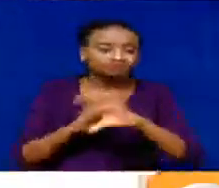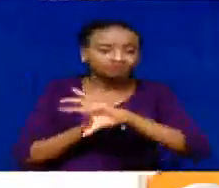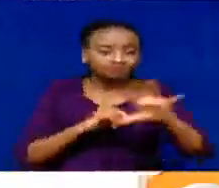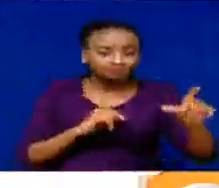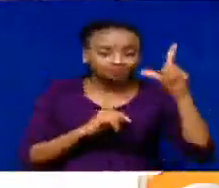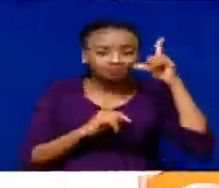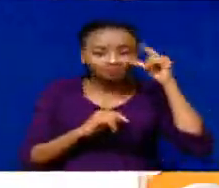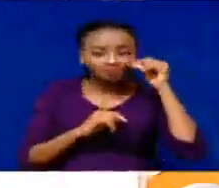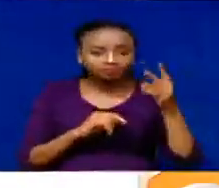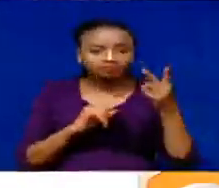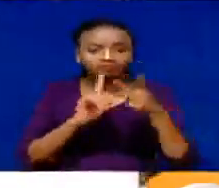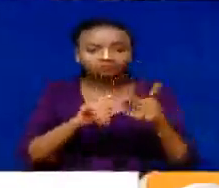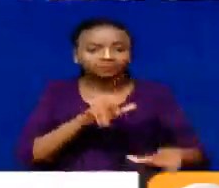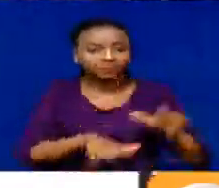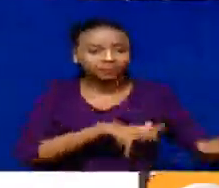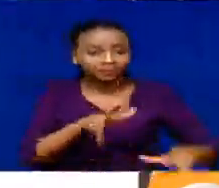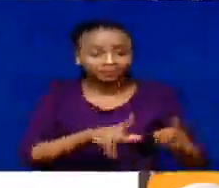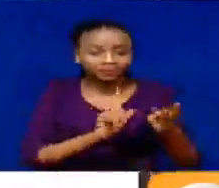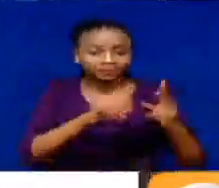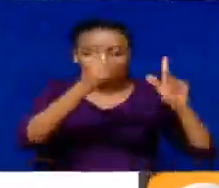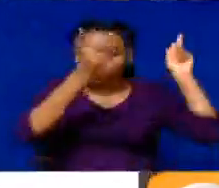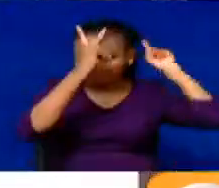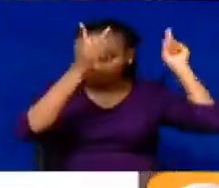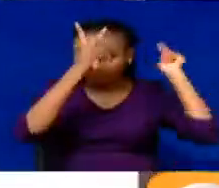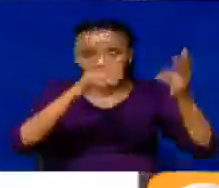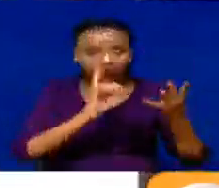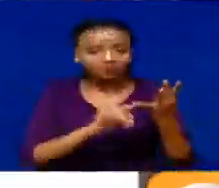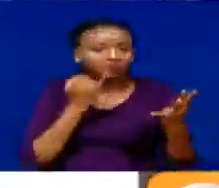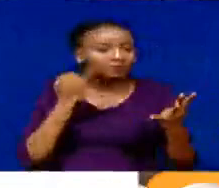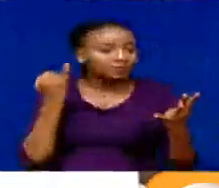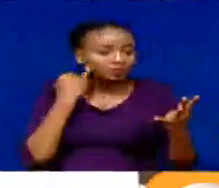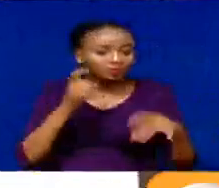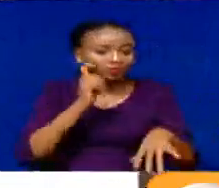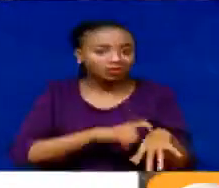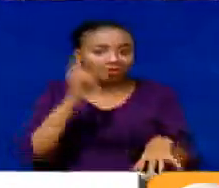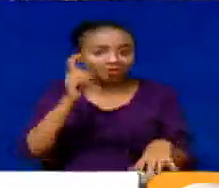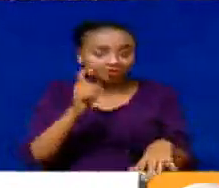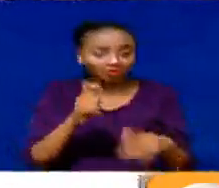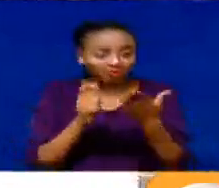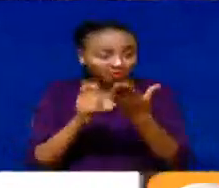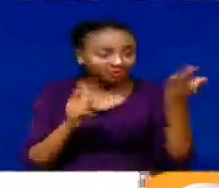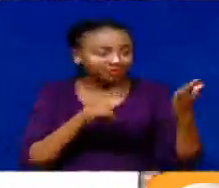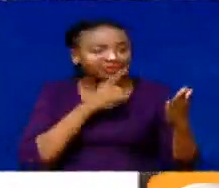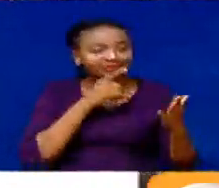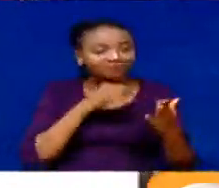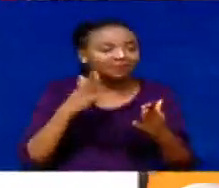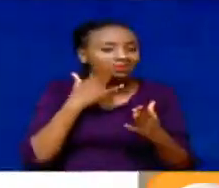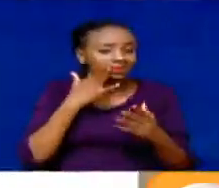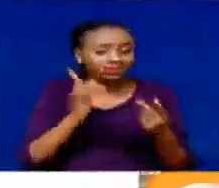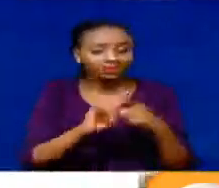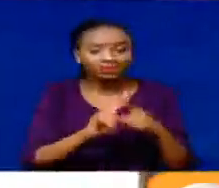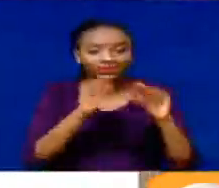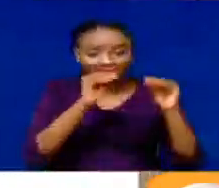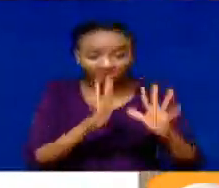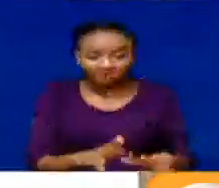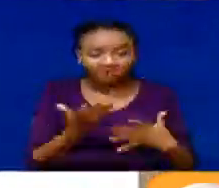za Mombasa, Kirinyaga, Kakamega, Nakuru na Embu, ambako wazazi, walimu na